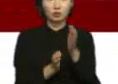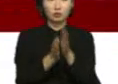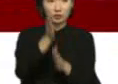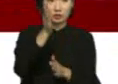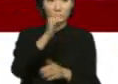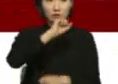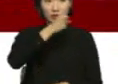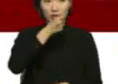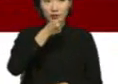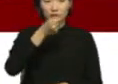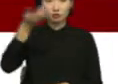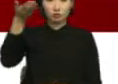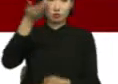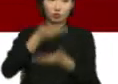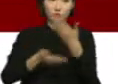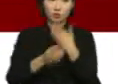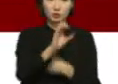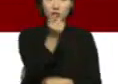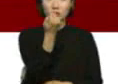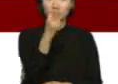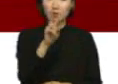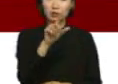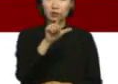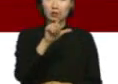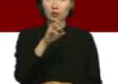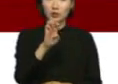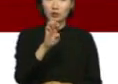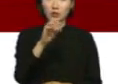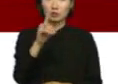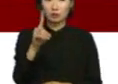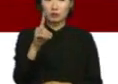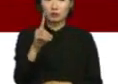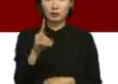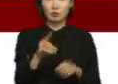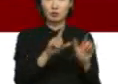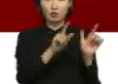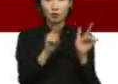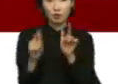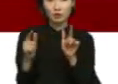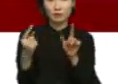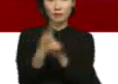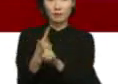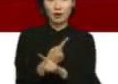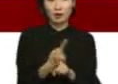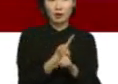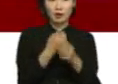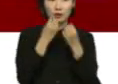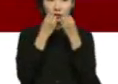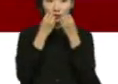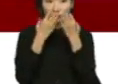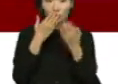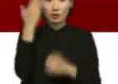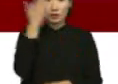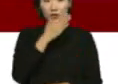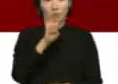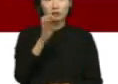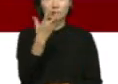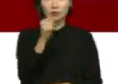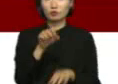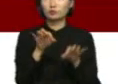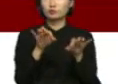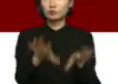cctv 나 그 led 전광판 이나 간판을 다 바꿔 가지고 새로운 시장 살려 가족애 받아야죠 1 45 투자해서 이 제가